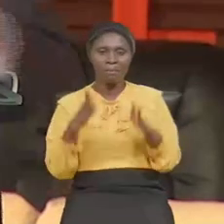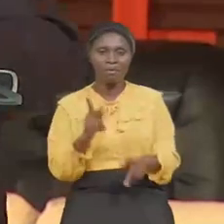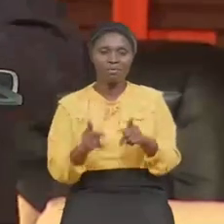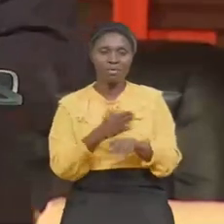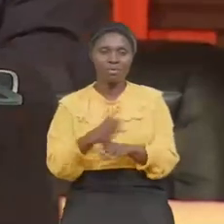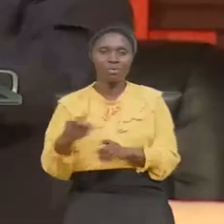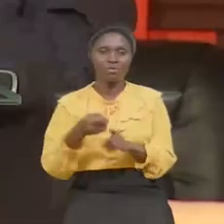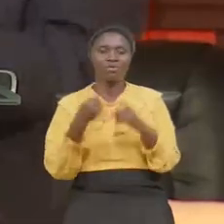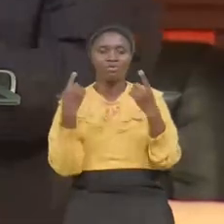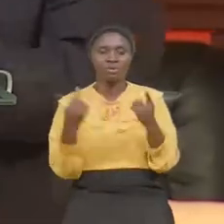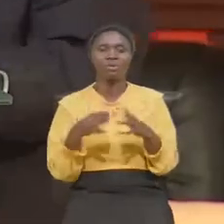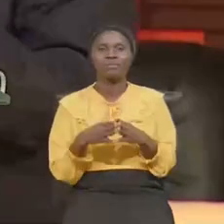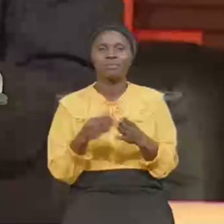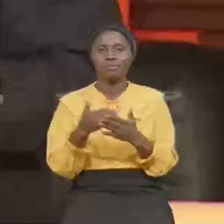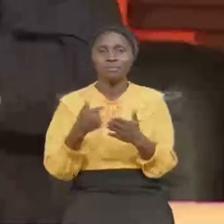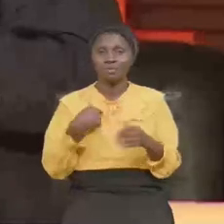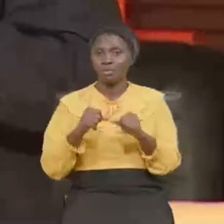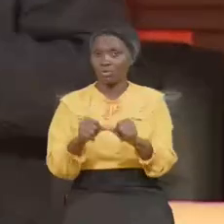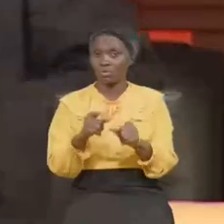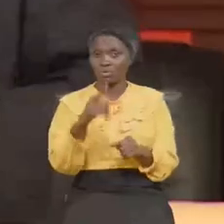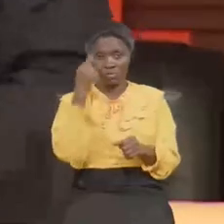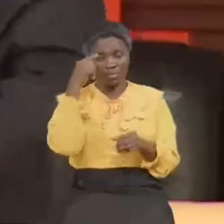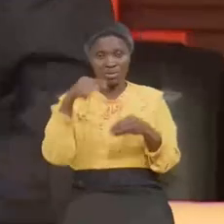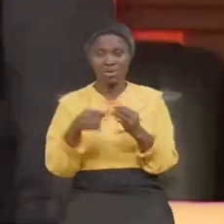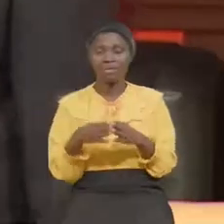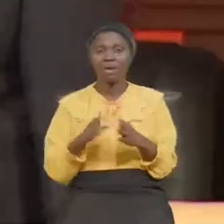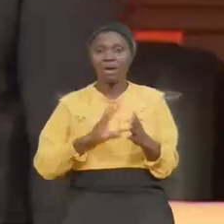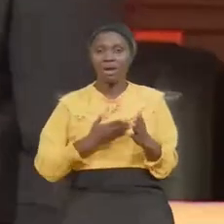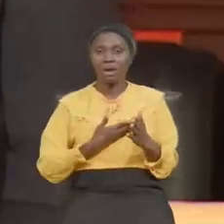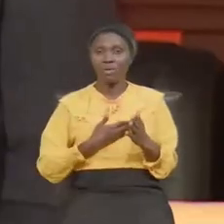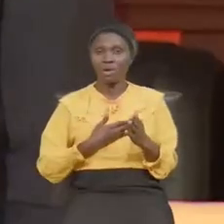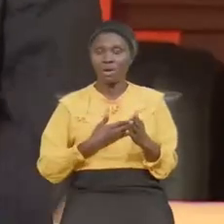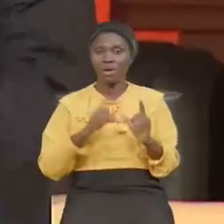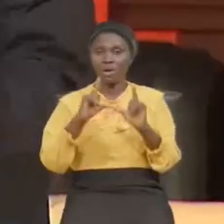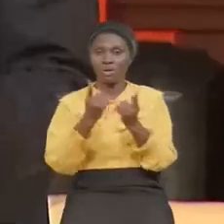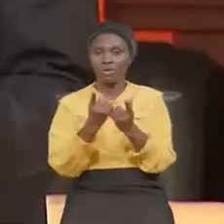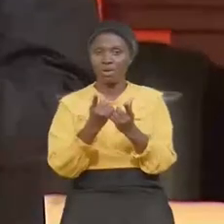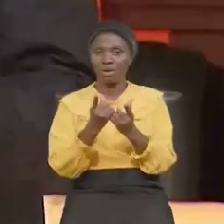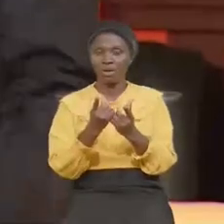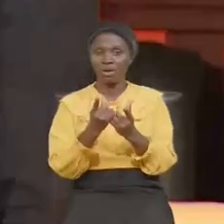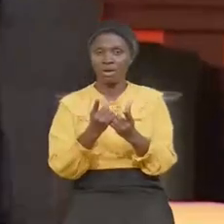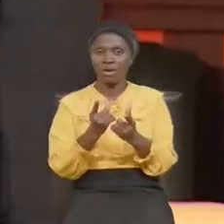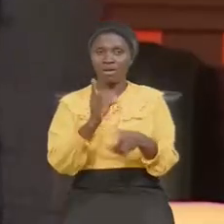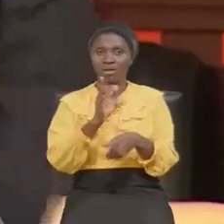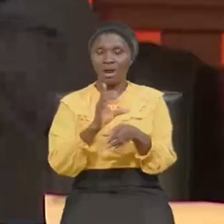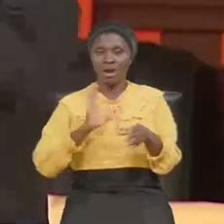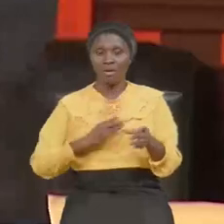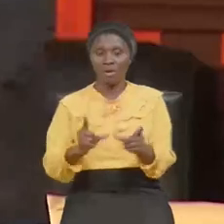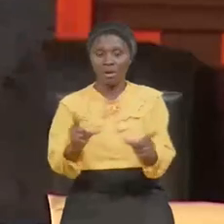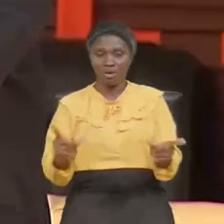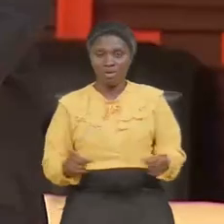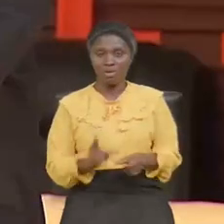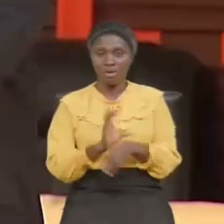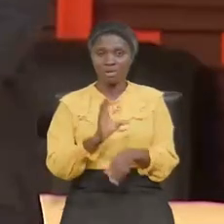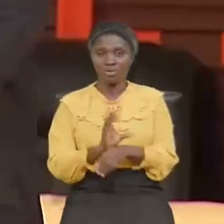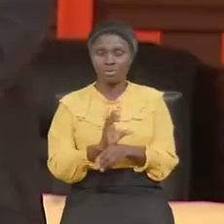Avant d'aller penser à notre église locale, notre petite église, la vie profonde, l'église biblique, la vie profonde, comme nous avons